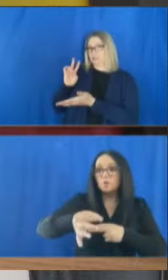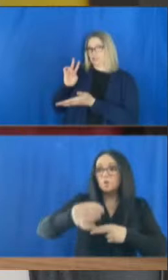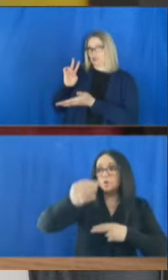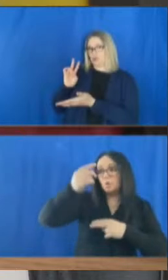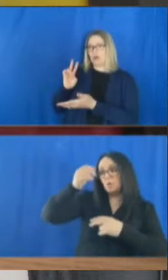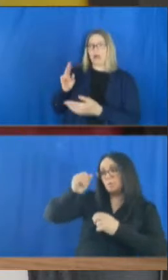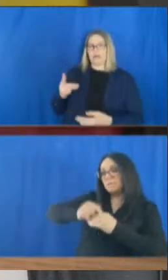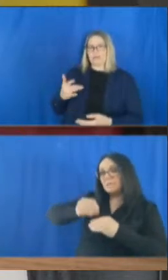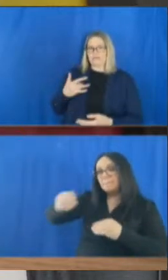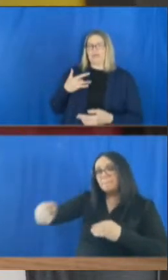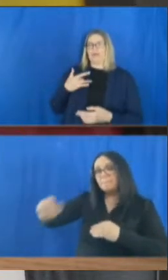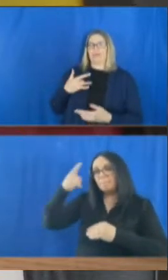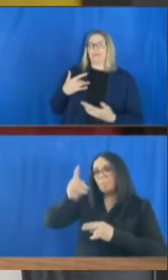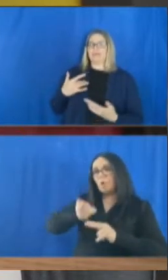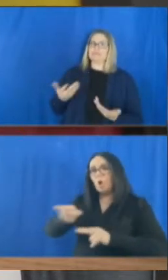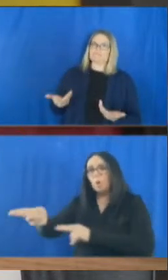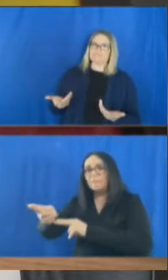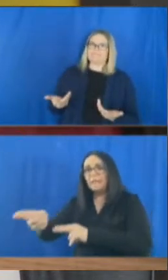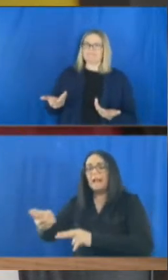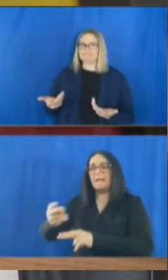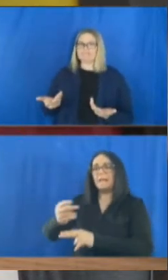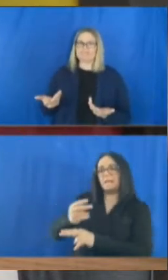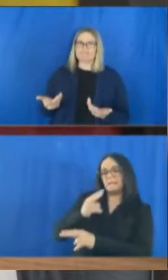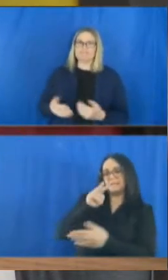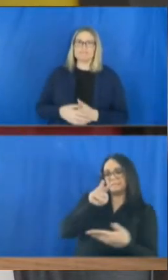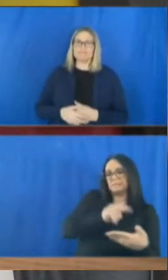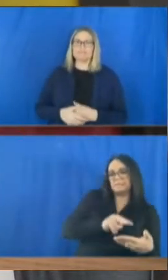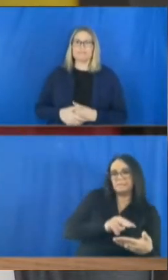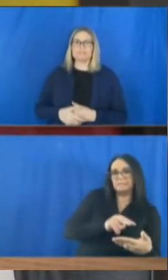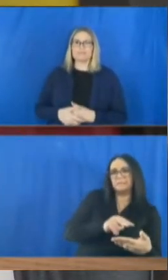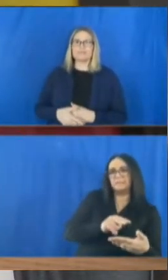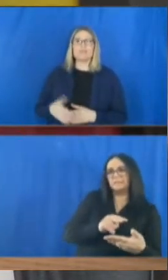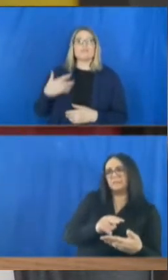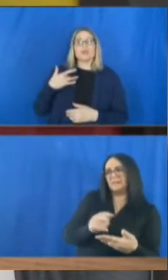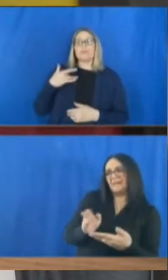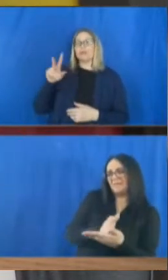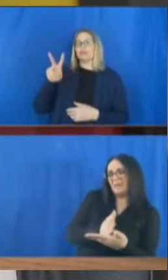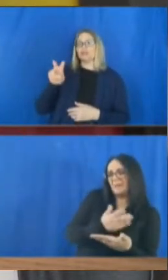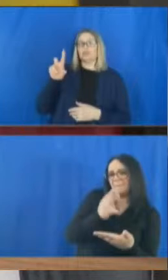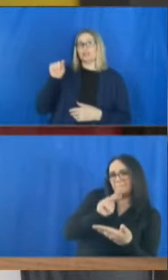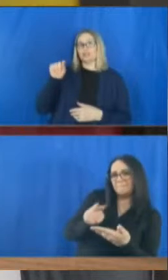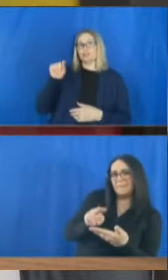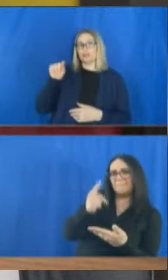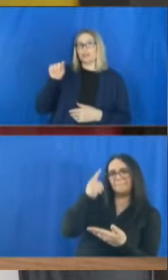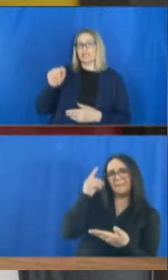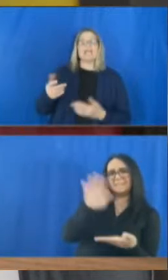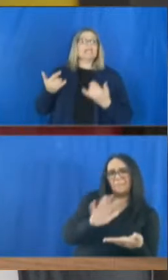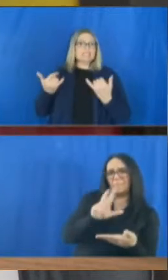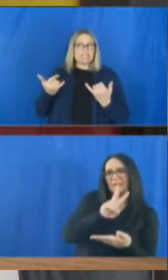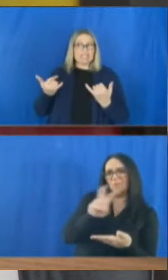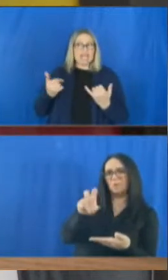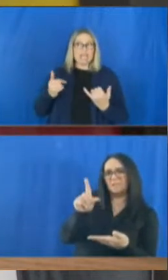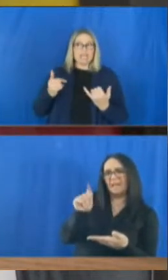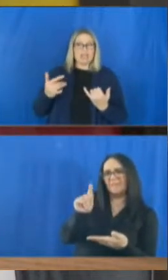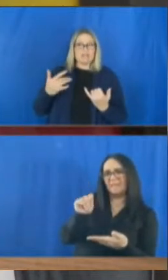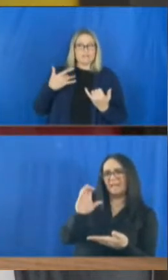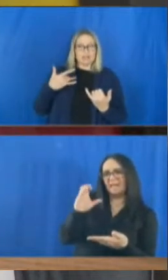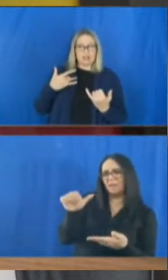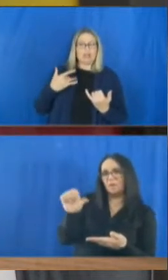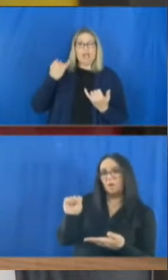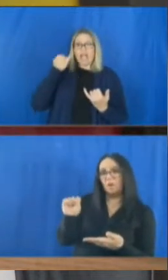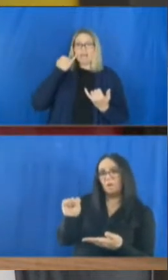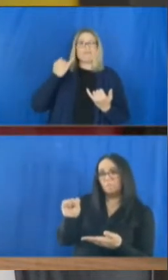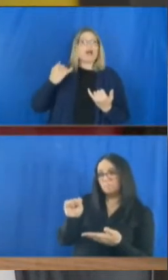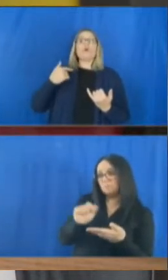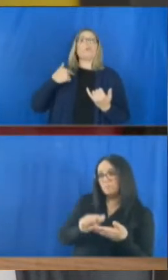220 cas hospitalisés en même temps. Mais à ce moment-ci, à cause de